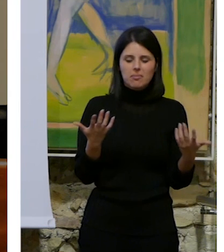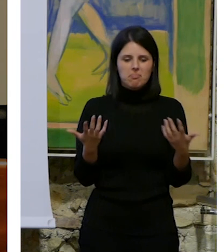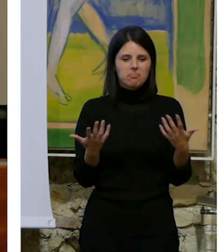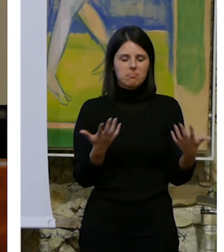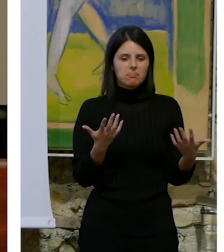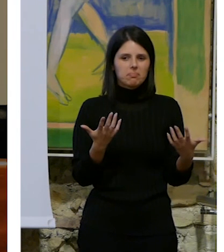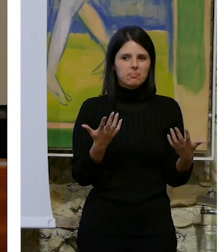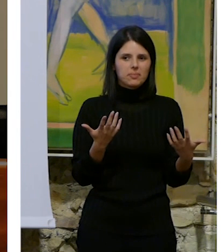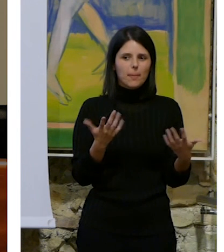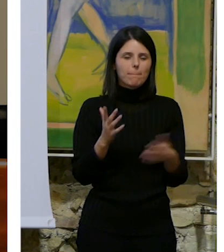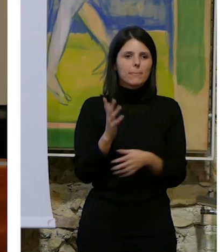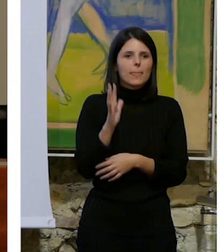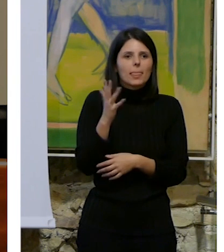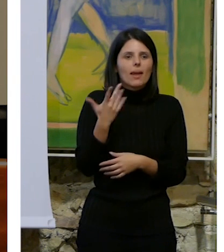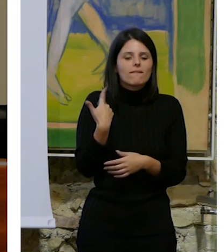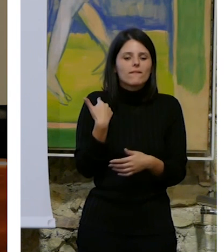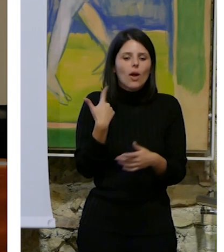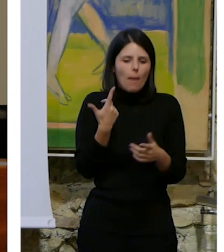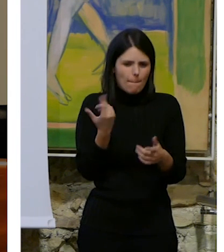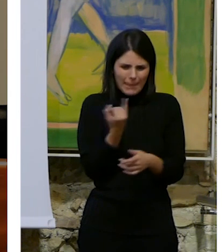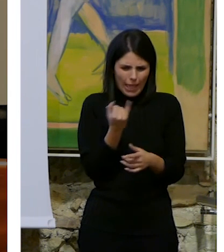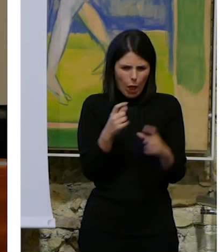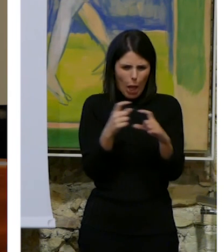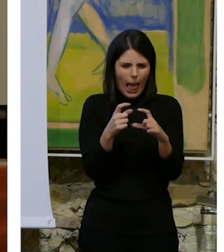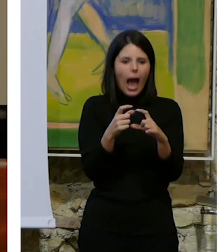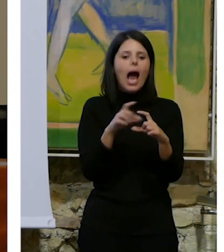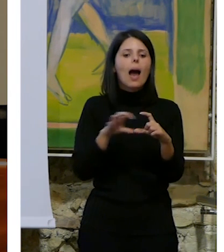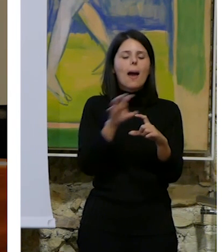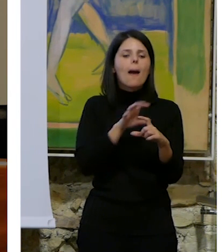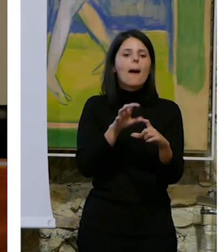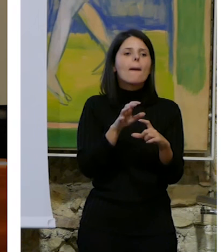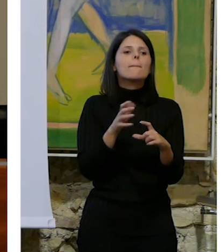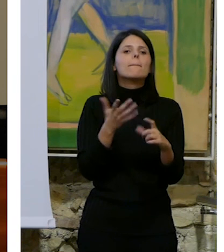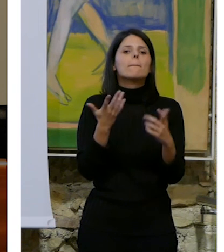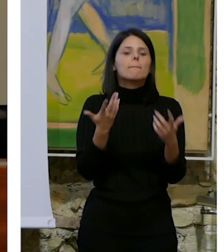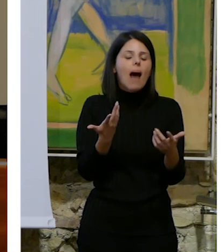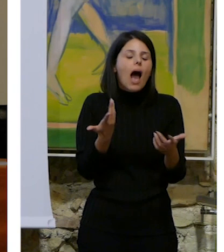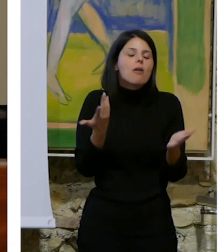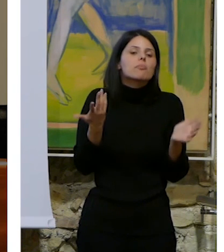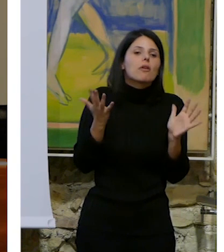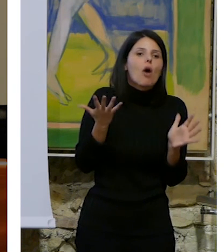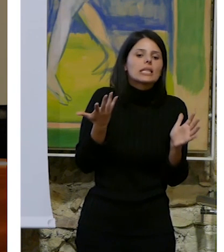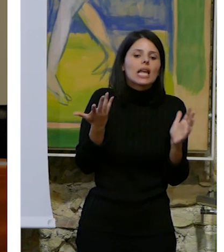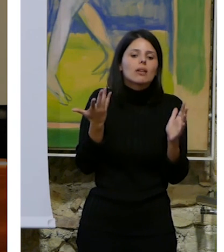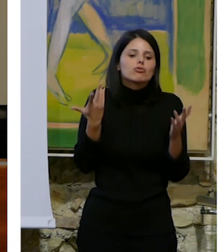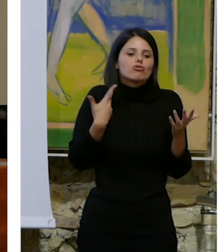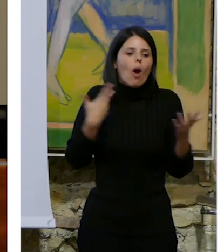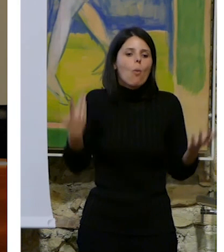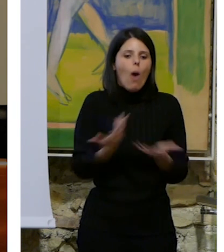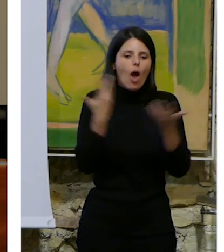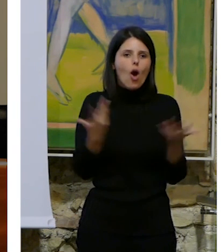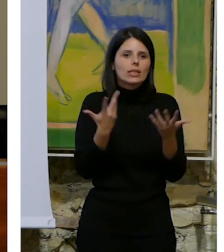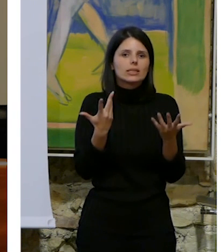direi, anche una porzione ancora più piccola, no? Probabilmente qualche ragione avremo se